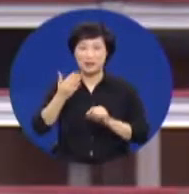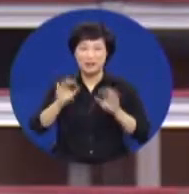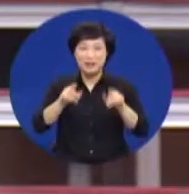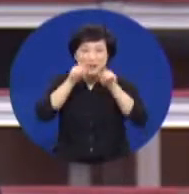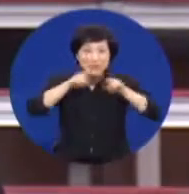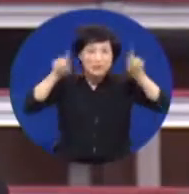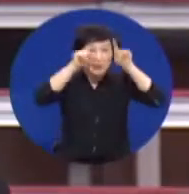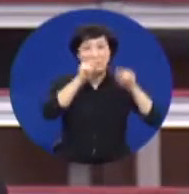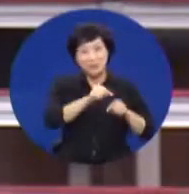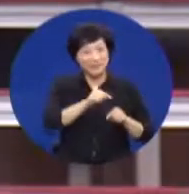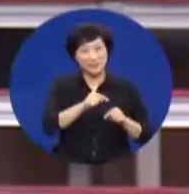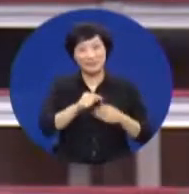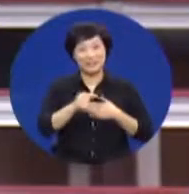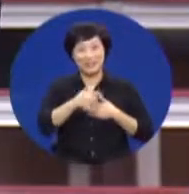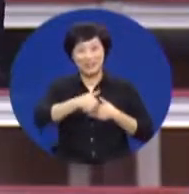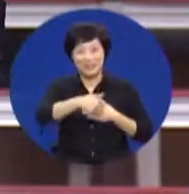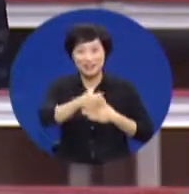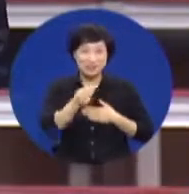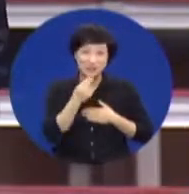지옥의 신세를 면한다.